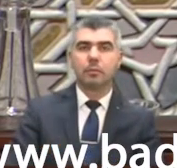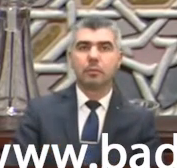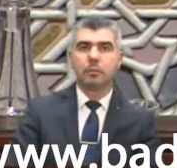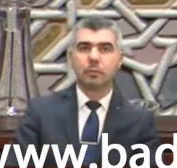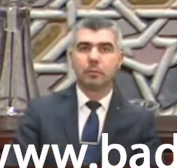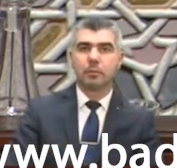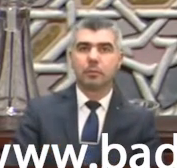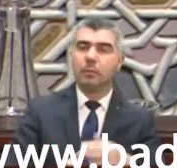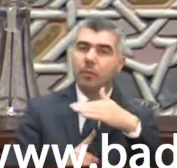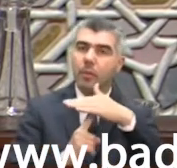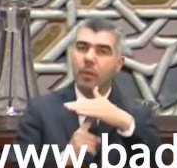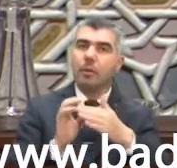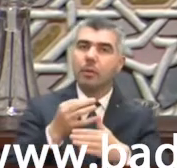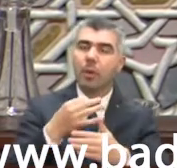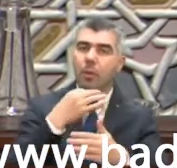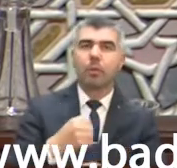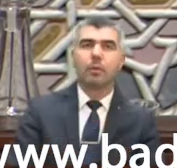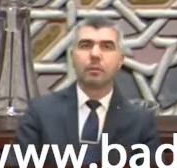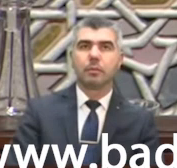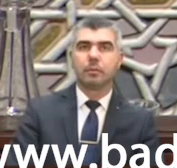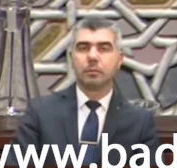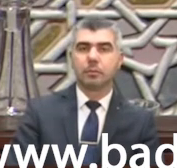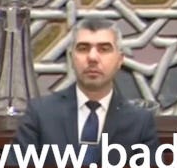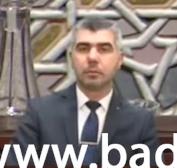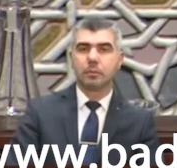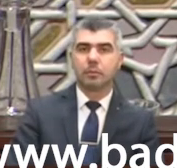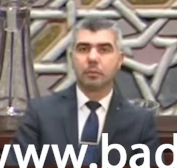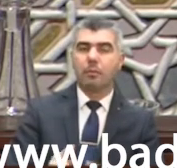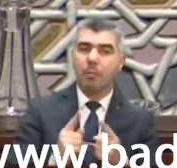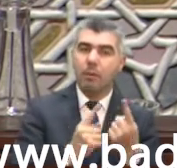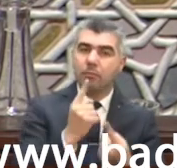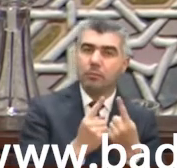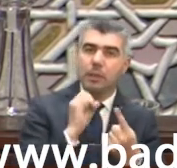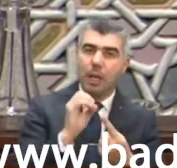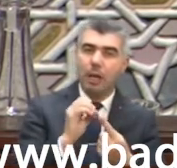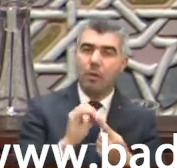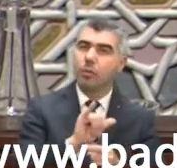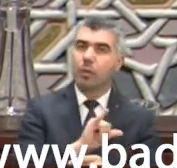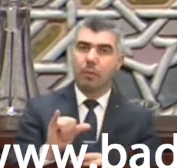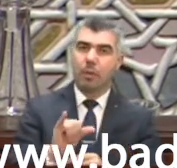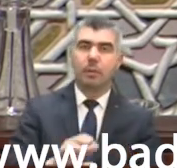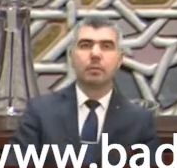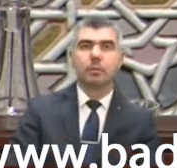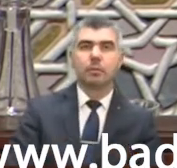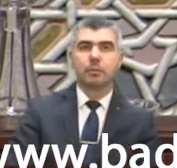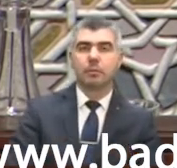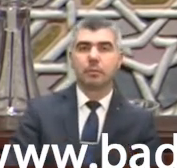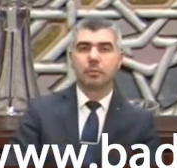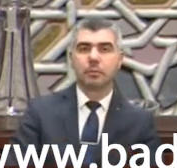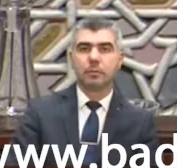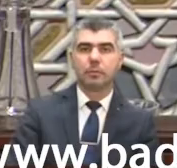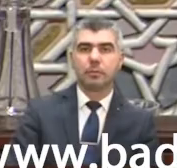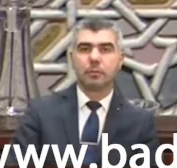غادي تطلبها وغادي نعطيك تاخذ نقطه نظام، ولكن باش تطاول علينا بهذا الشكل هذا امر غير مقبول. شكرا.